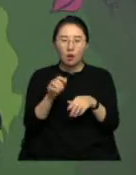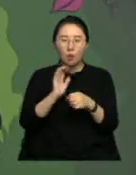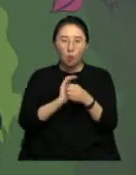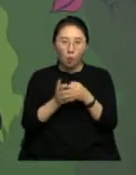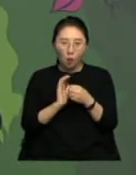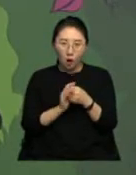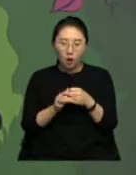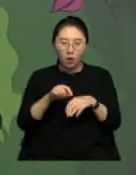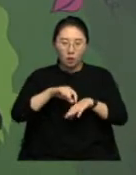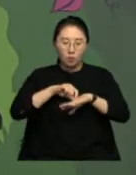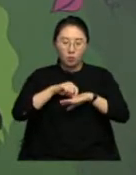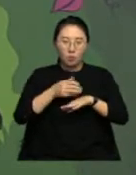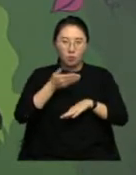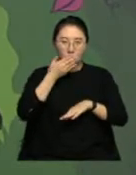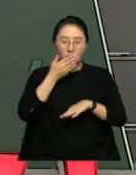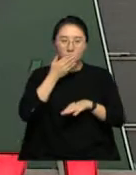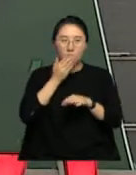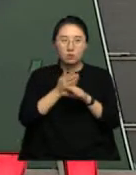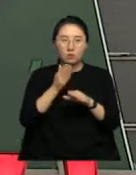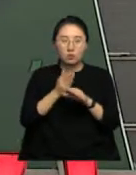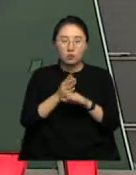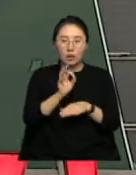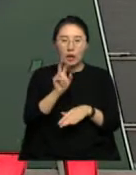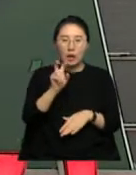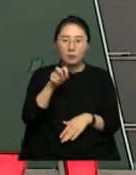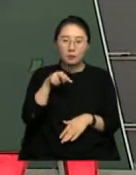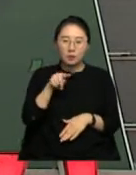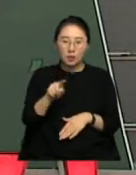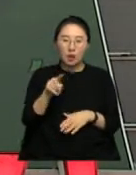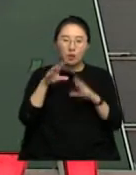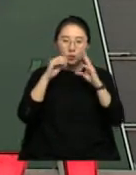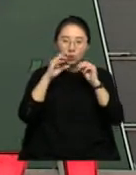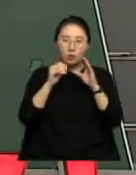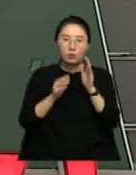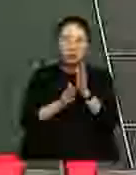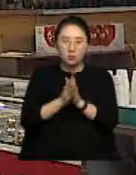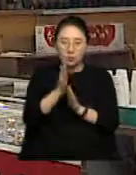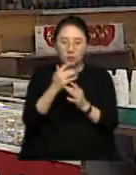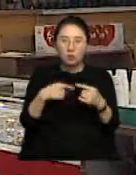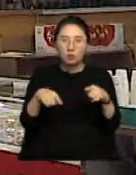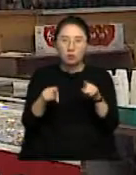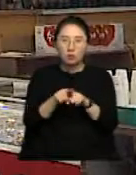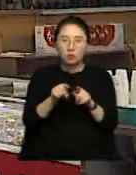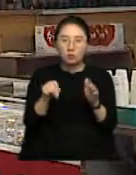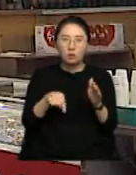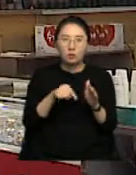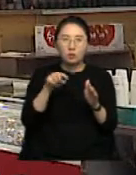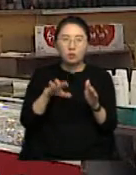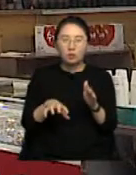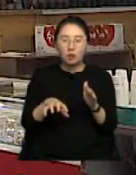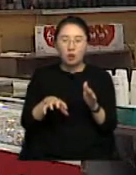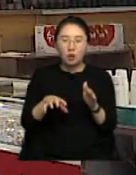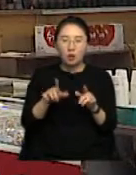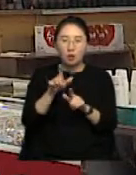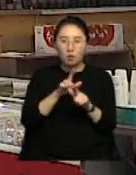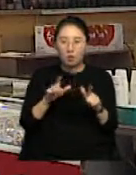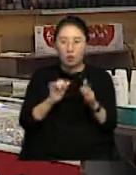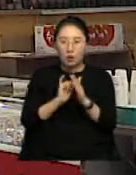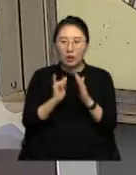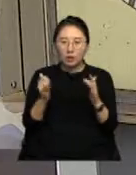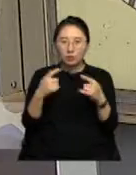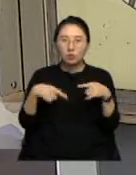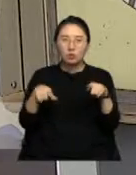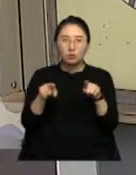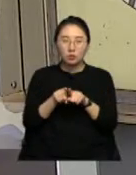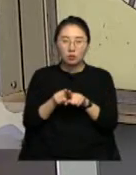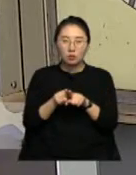과일과 고기를 먹습니다. 암사 종합시장에 설치된 그림들로 시장의 장보러 가는 원시인 가족들을 테마로